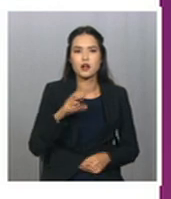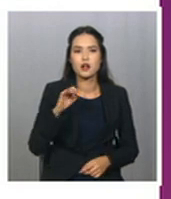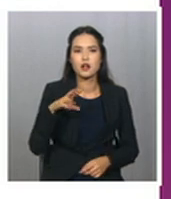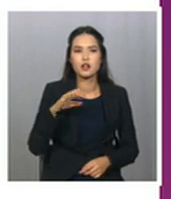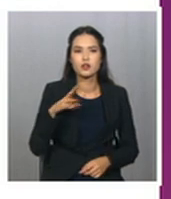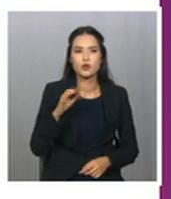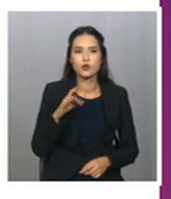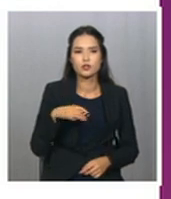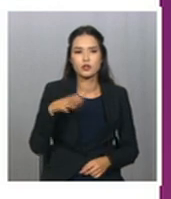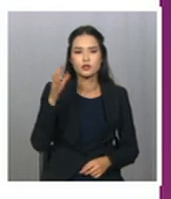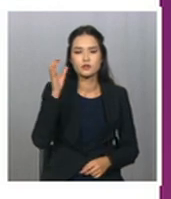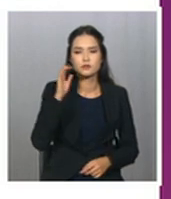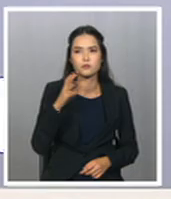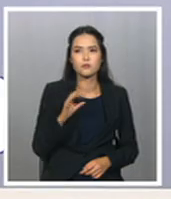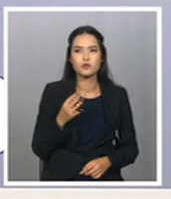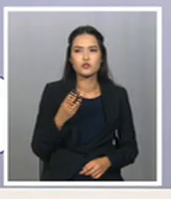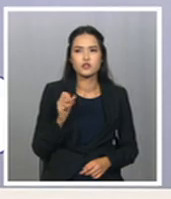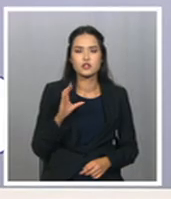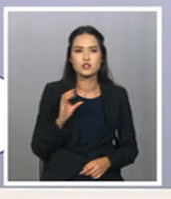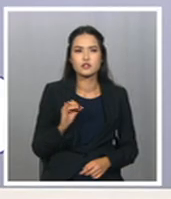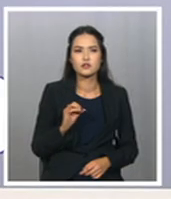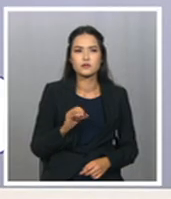үкіметінің мүшесі.